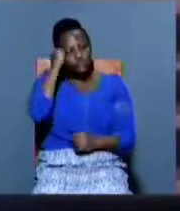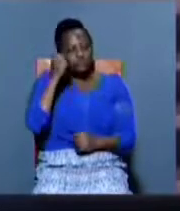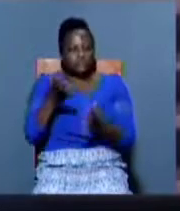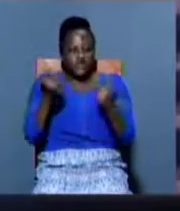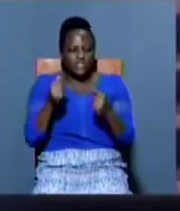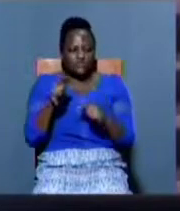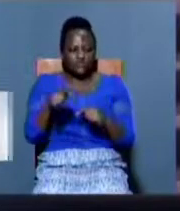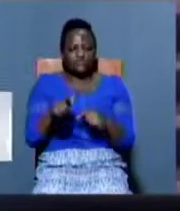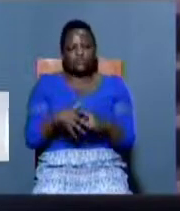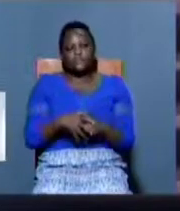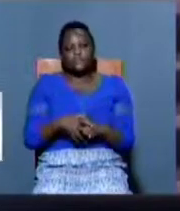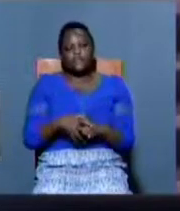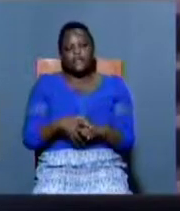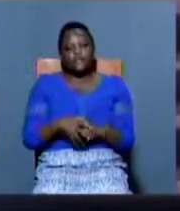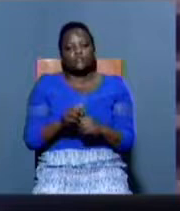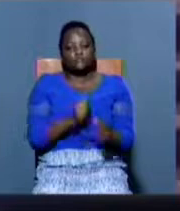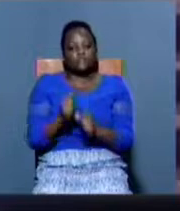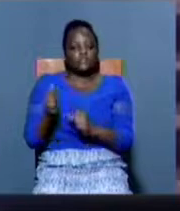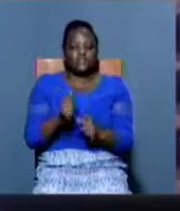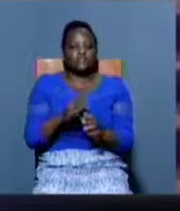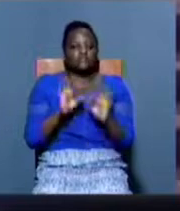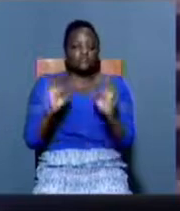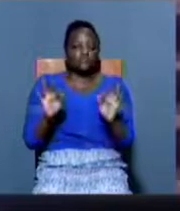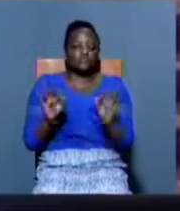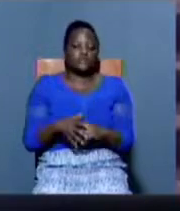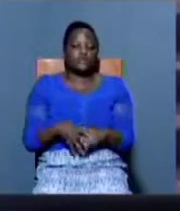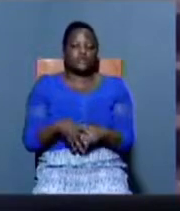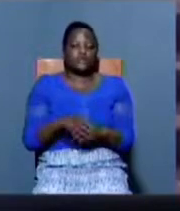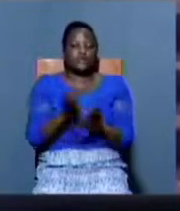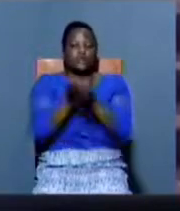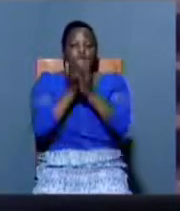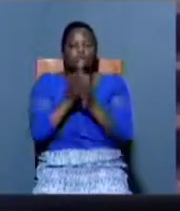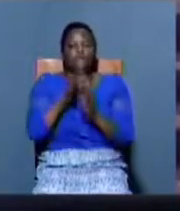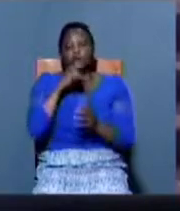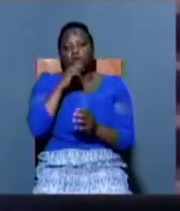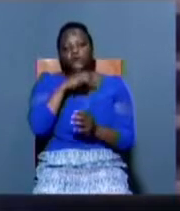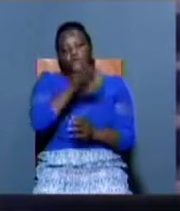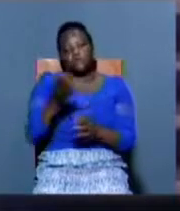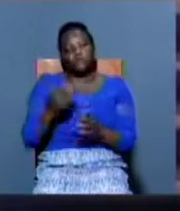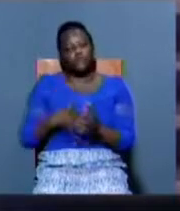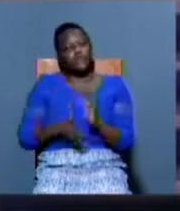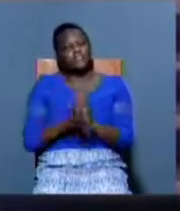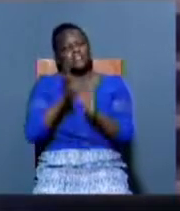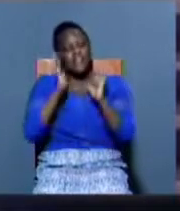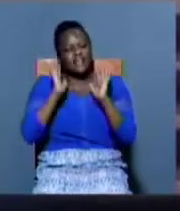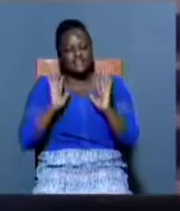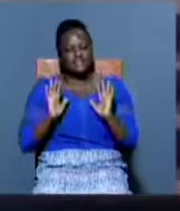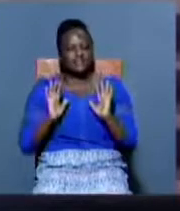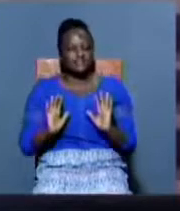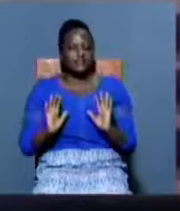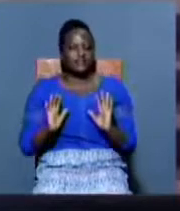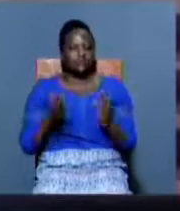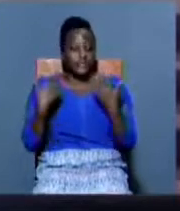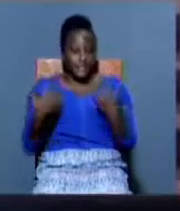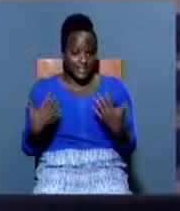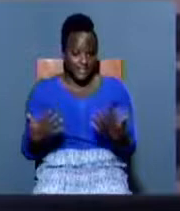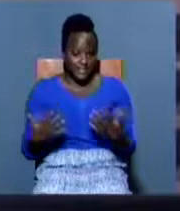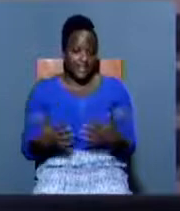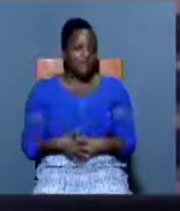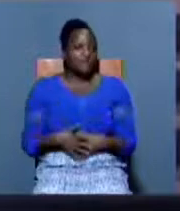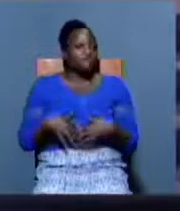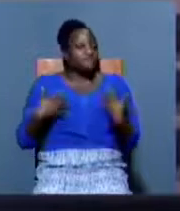Na ili uweze kuzitenda vizuri, niwaombe wanaume wenzangu, kuanzia sasa hivi jisikie raha kumhudumia mwenzi wako.